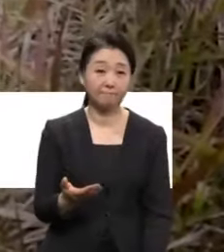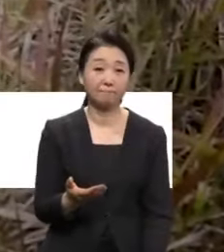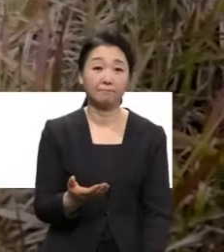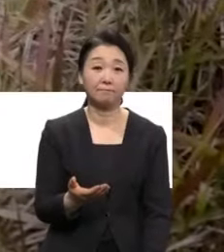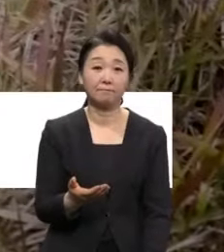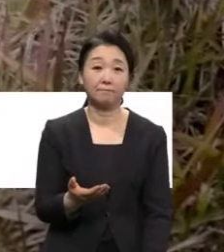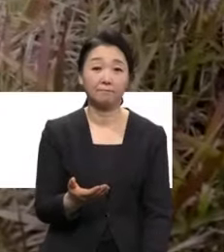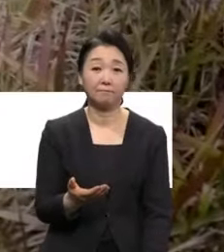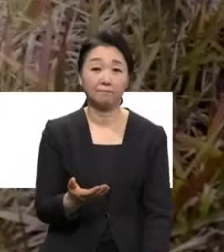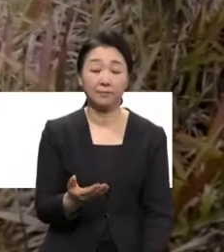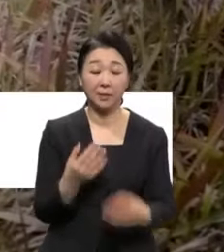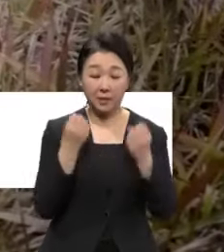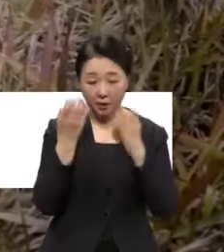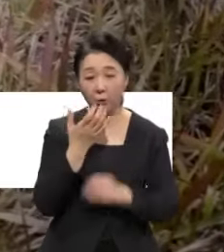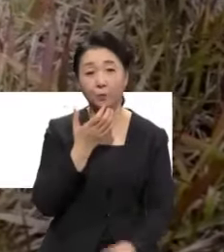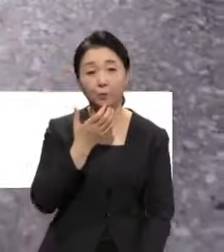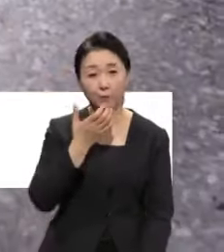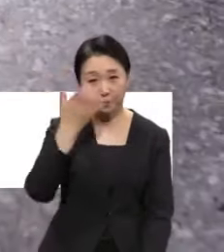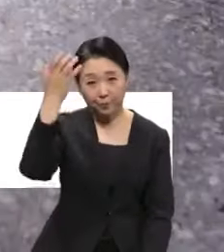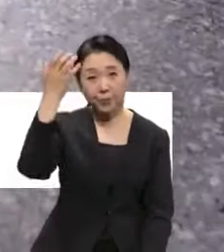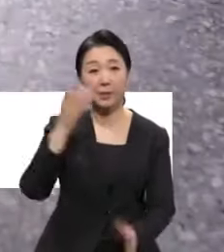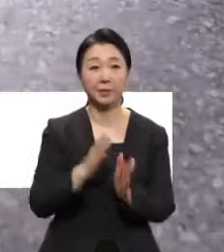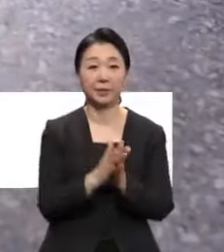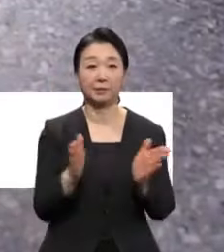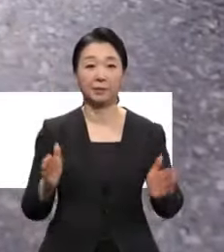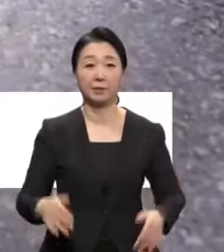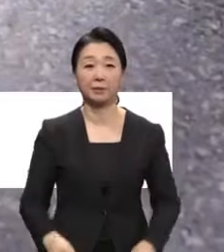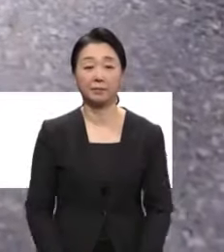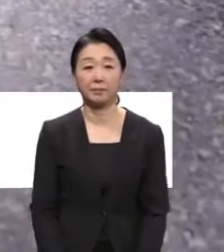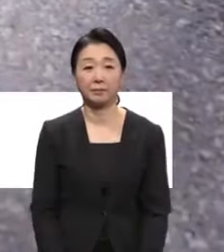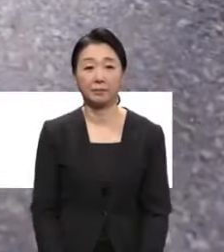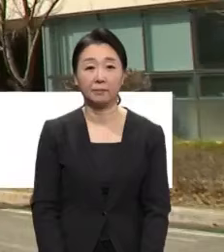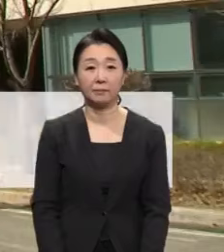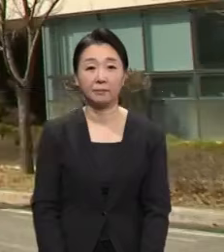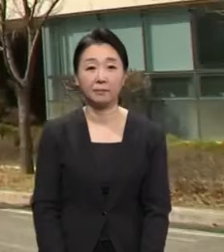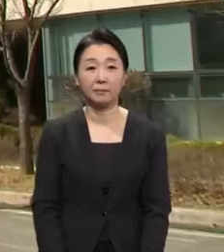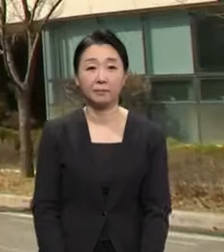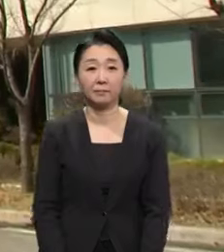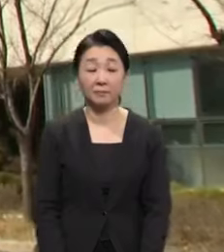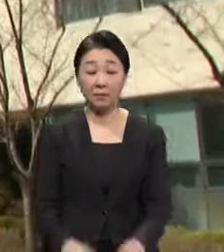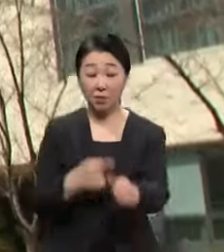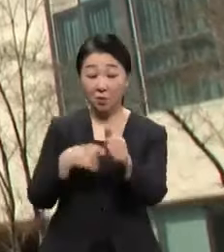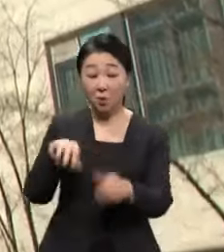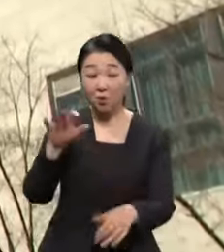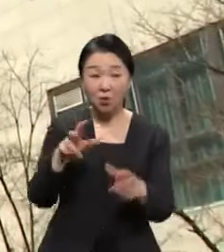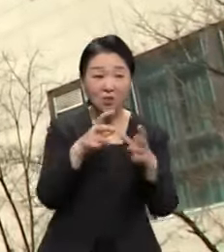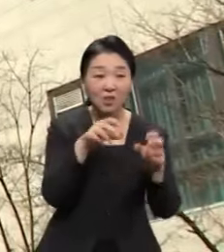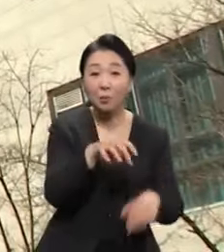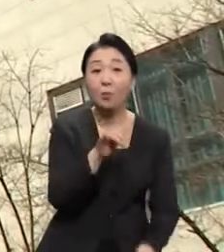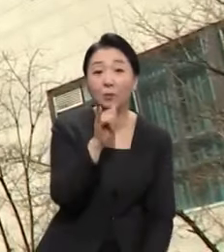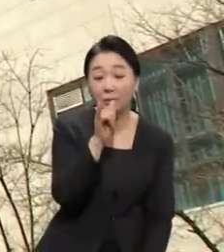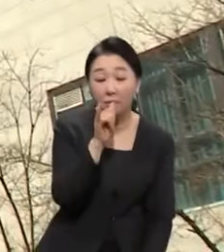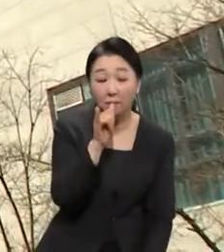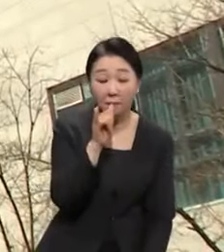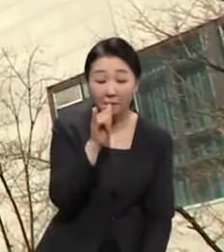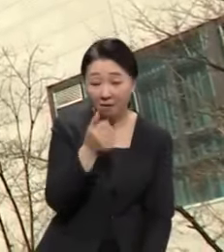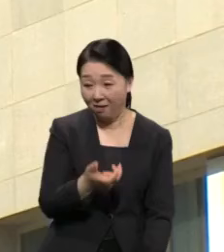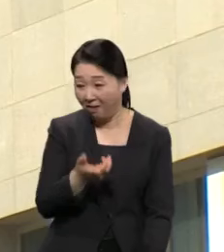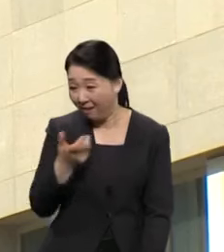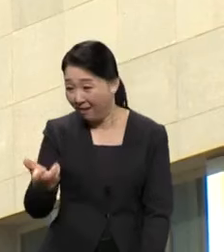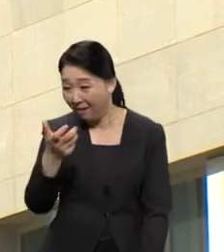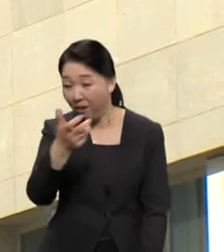들의 새로운 꿈이 시작됩니다 교육원은 성남에 있습니다 이동 시간을